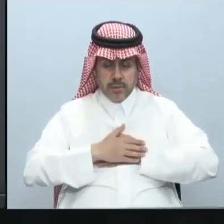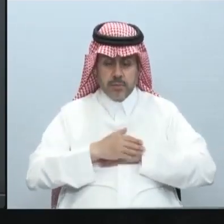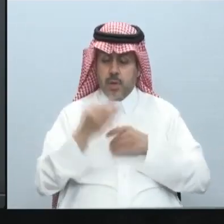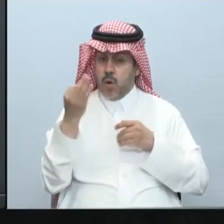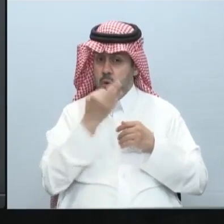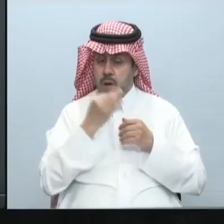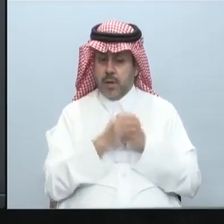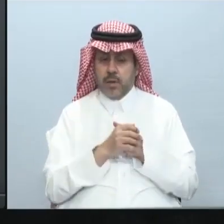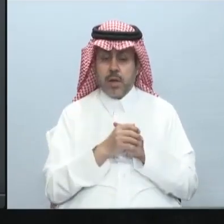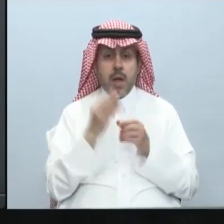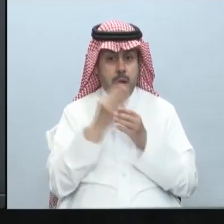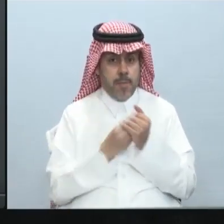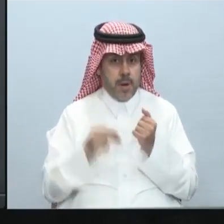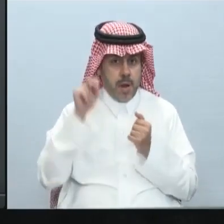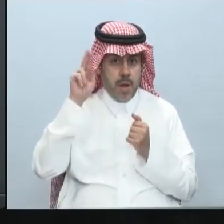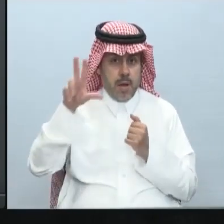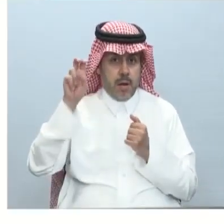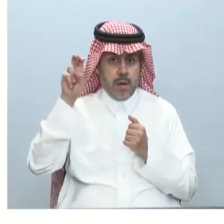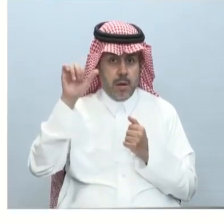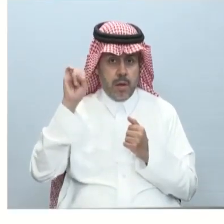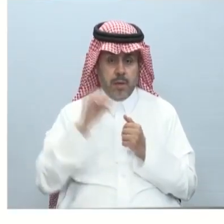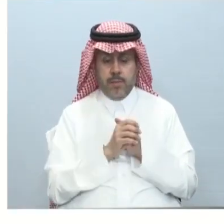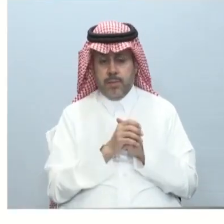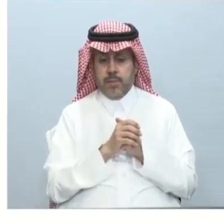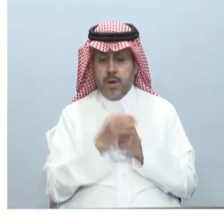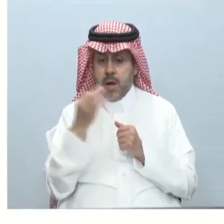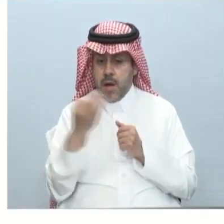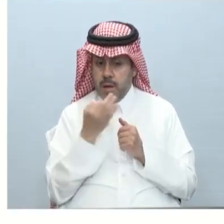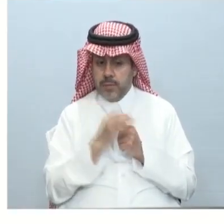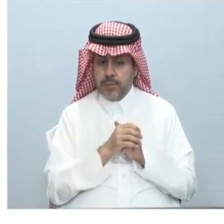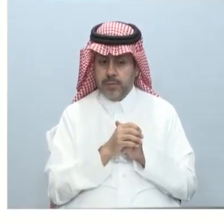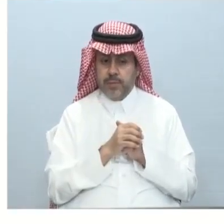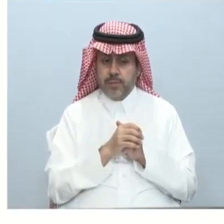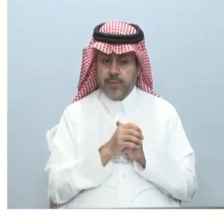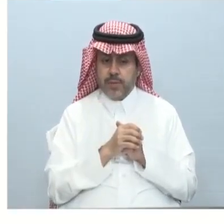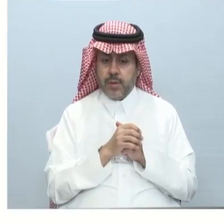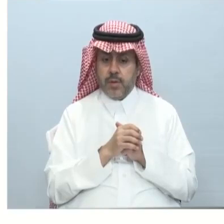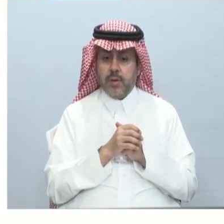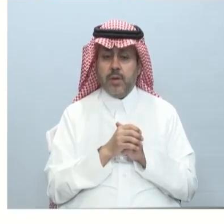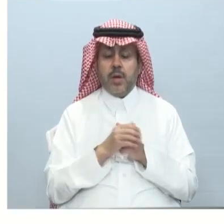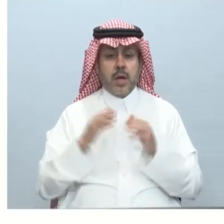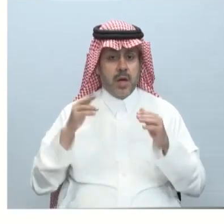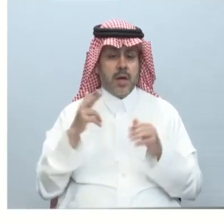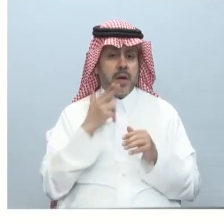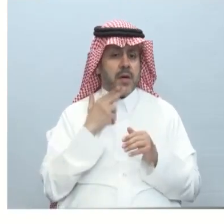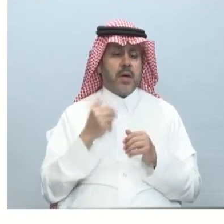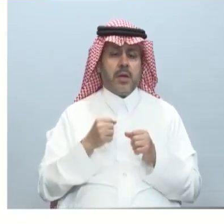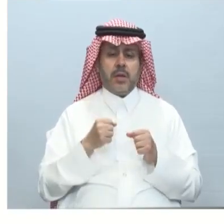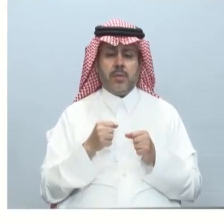عظيما لابن القيم في الوا ل الصيب قلنا لكم هذا الكلام العظيم رعايه اوقاتها